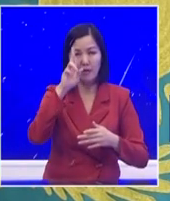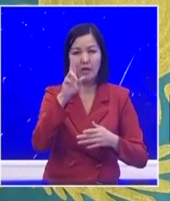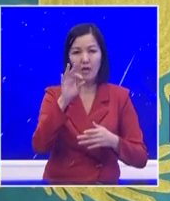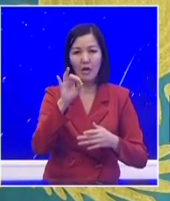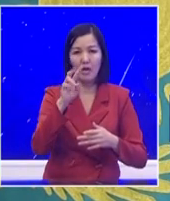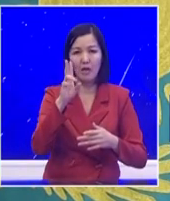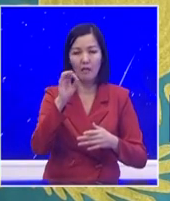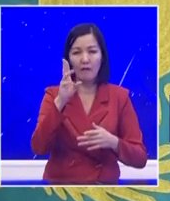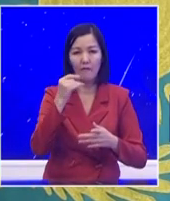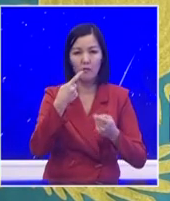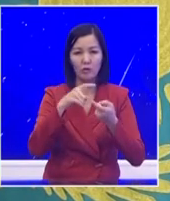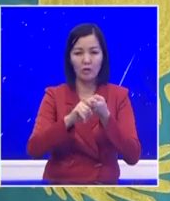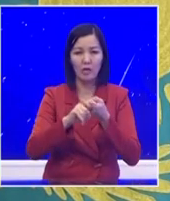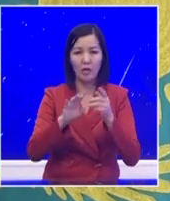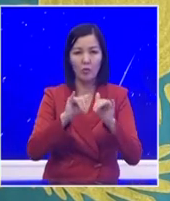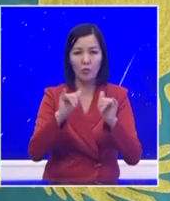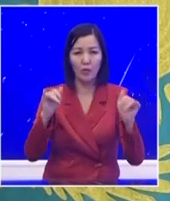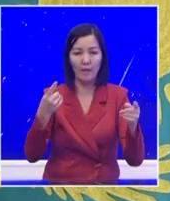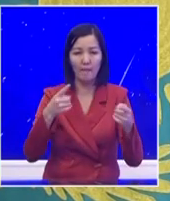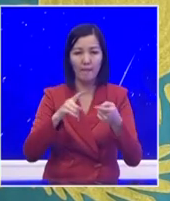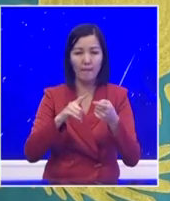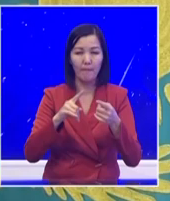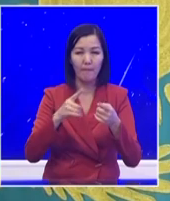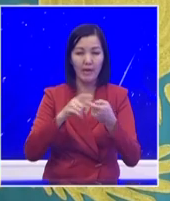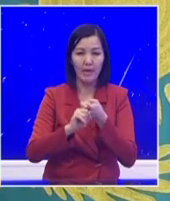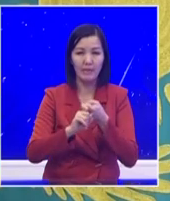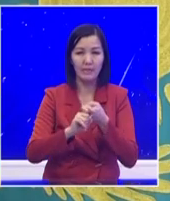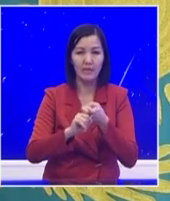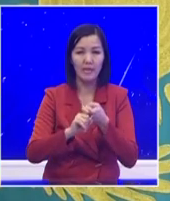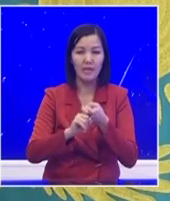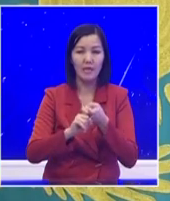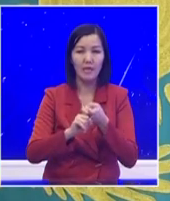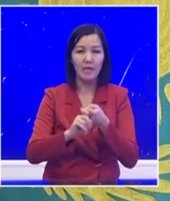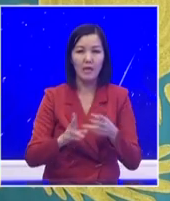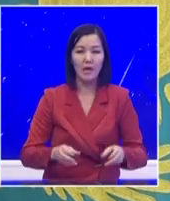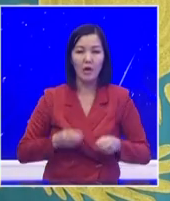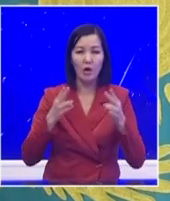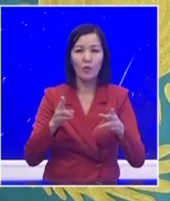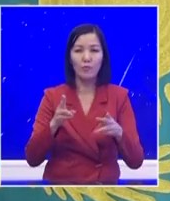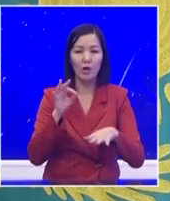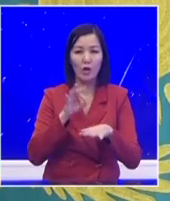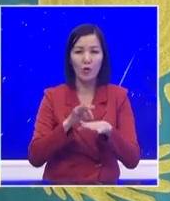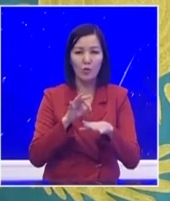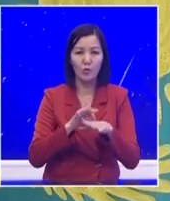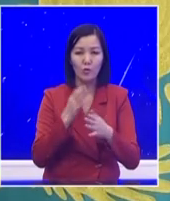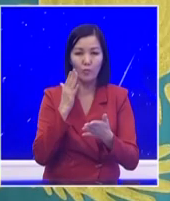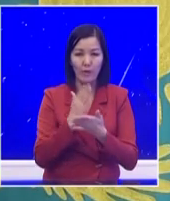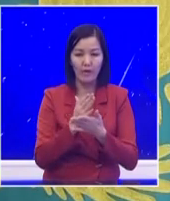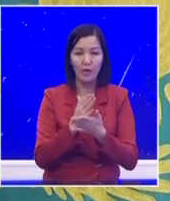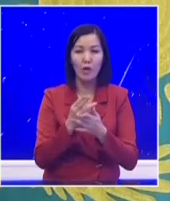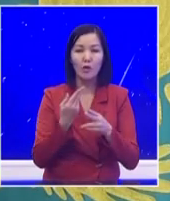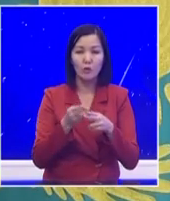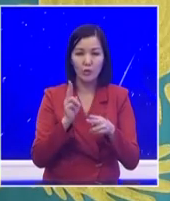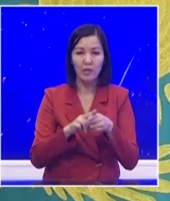коронавирустың таралуына байланысты туындаған жаһандық қауіп қатермен бетпе-бет келіп отыр.